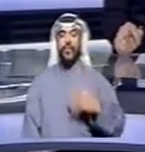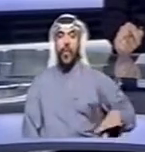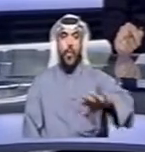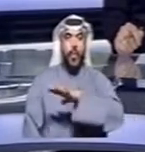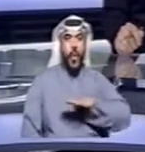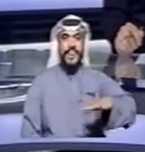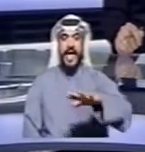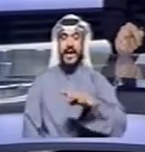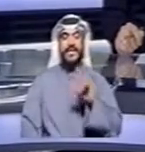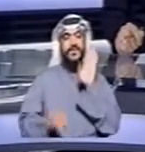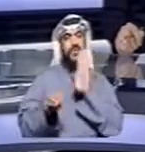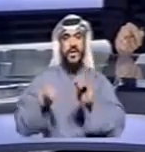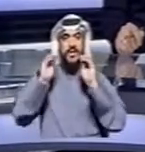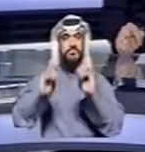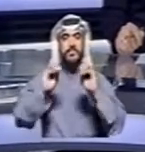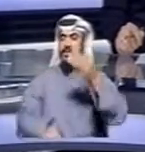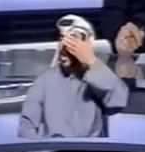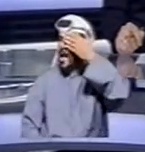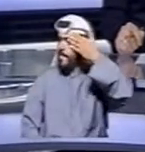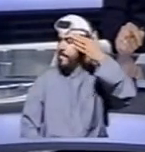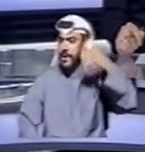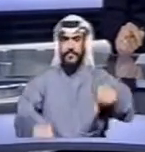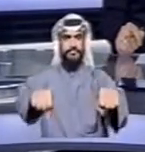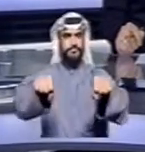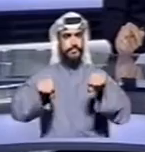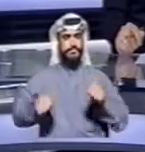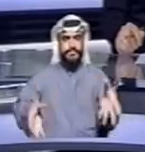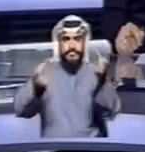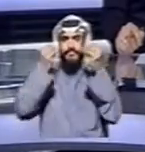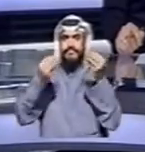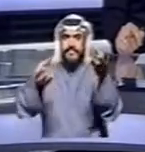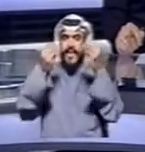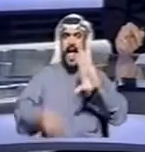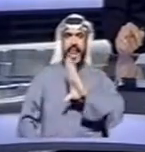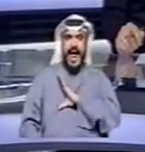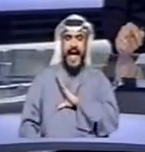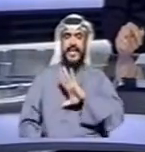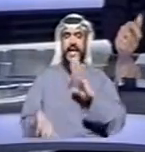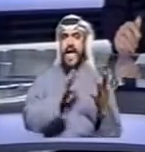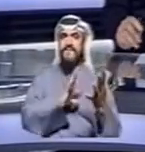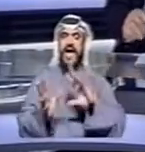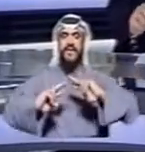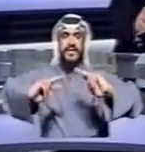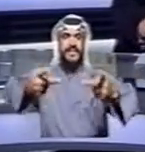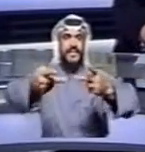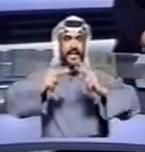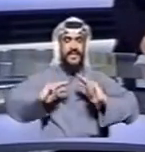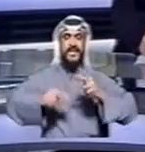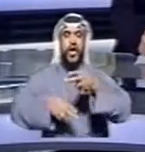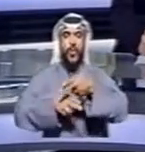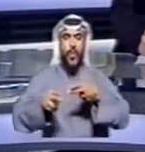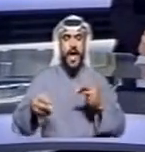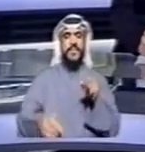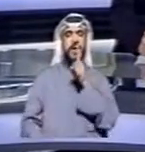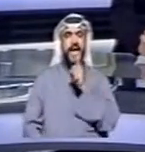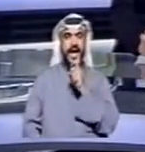المستوى التدريبي والجاهزية القتالية واكتساب المزيد من الخبرات العسكرية من خلال تبادل التجارب بين القوات المشاركة